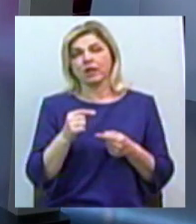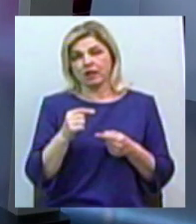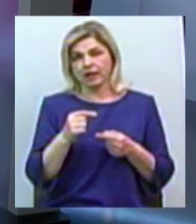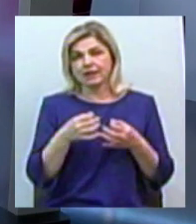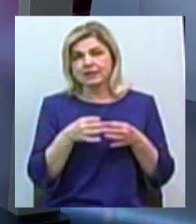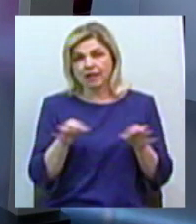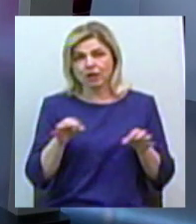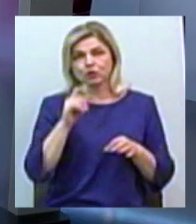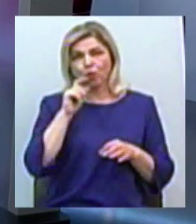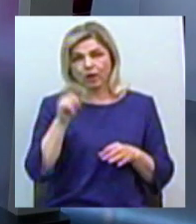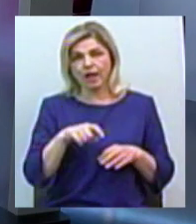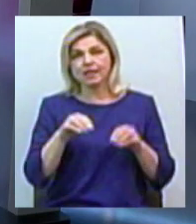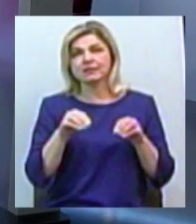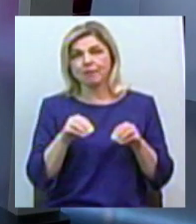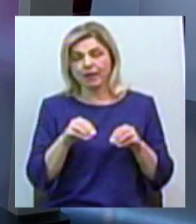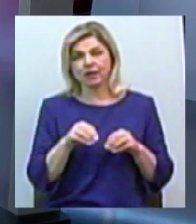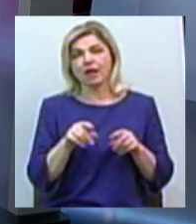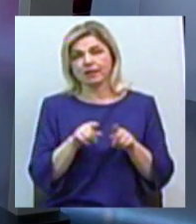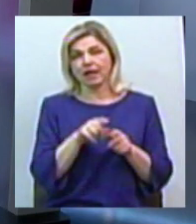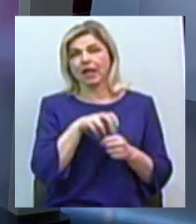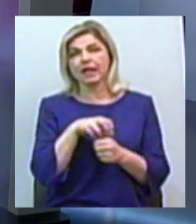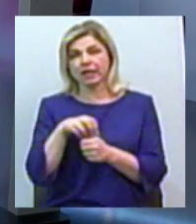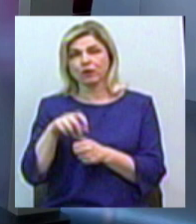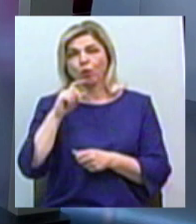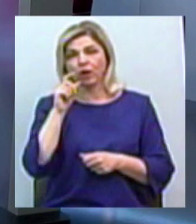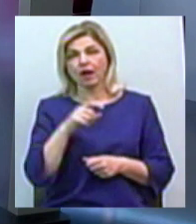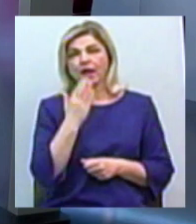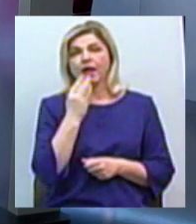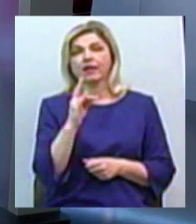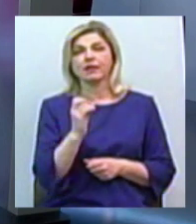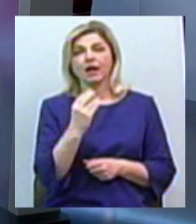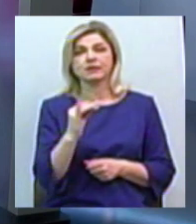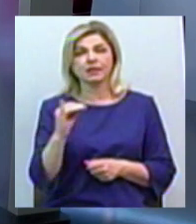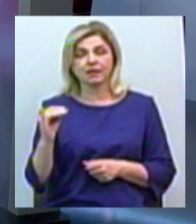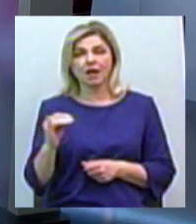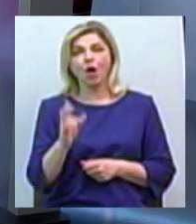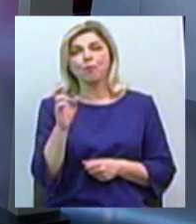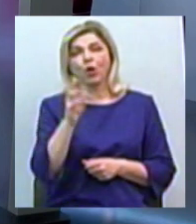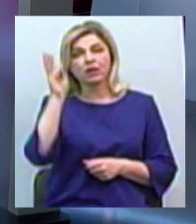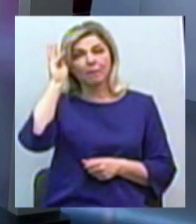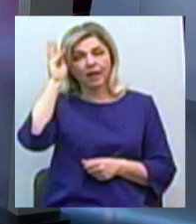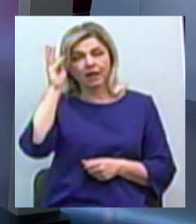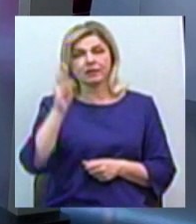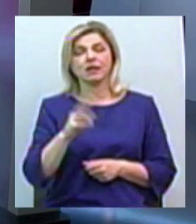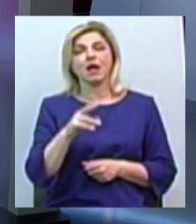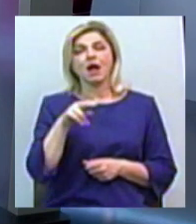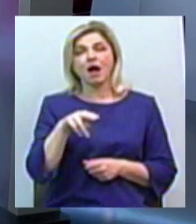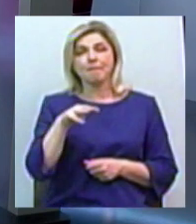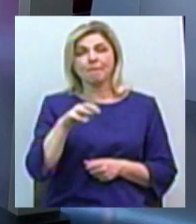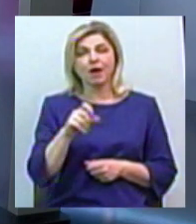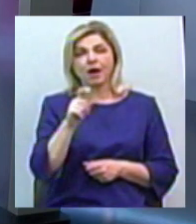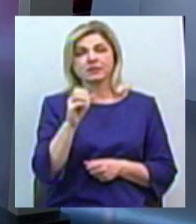незалежність українських земель, таких лідерів української нації, того ж Богдана Хмельницького, Дорошенка, Мазепи, Пилипа